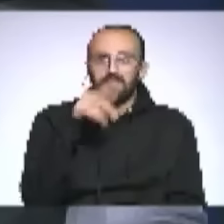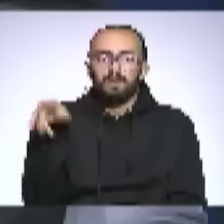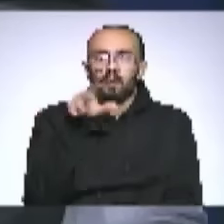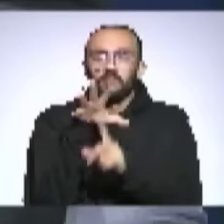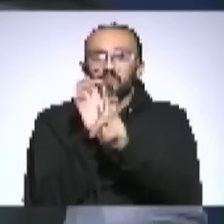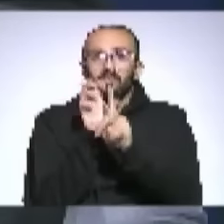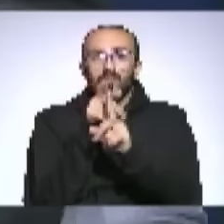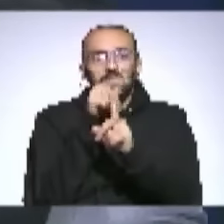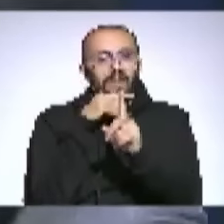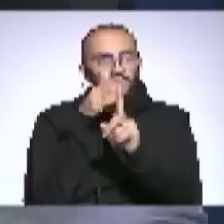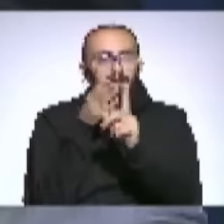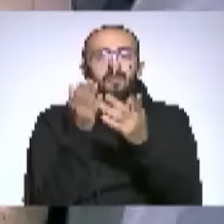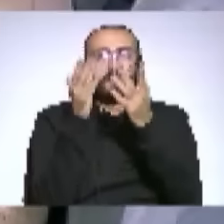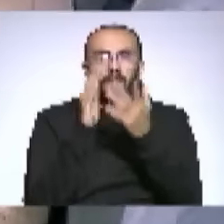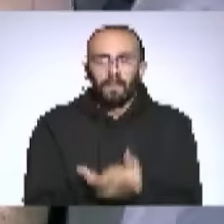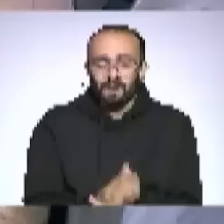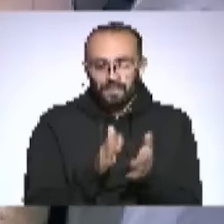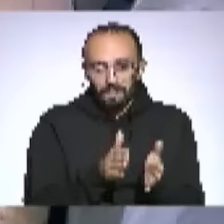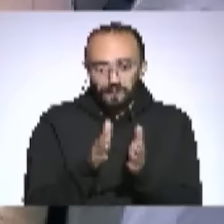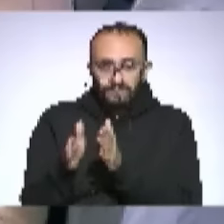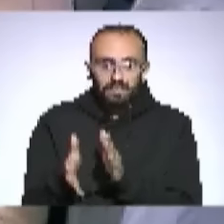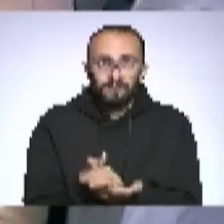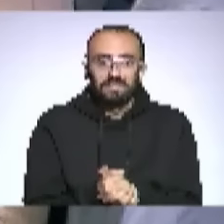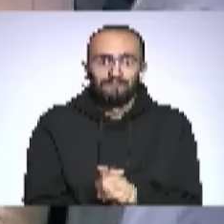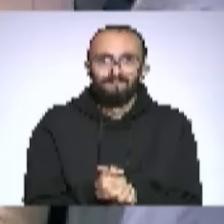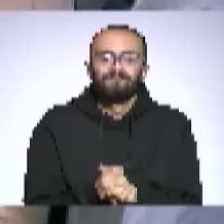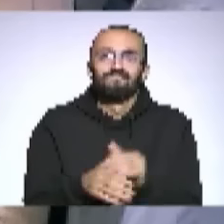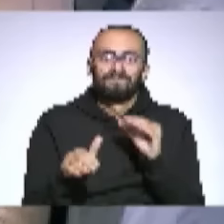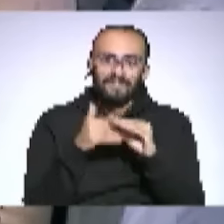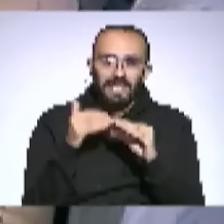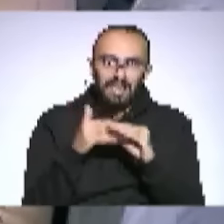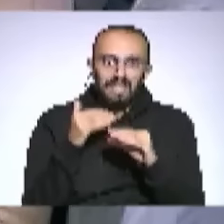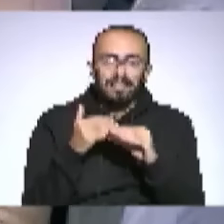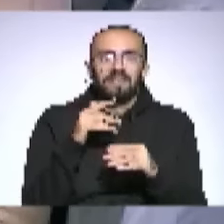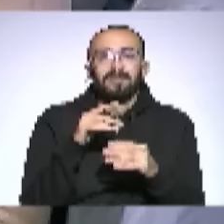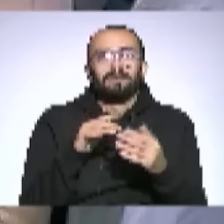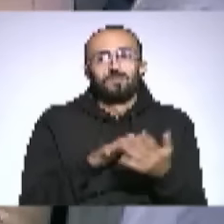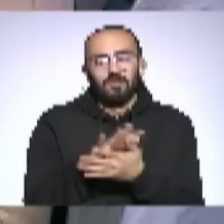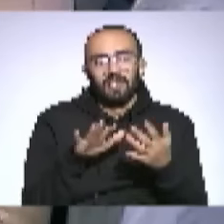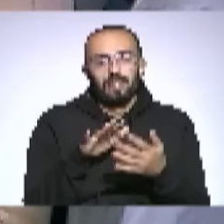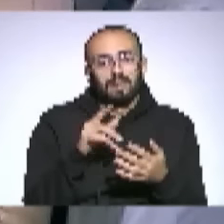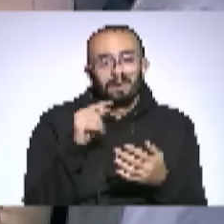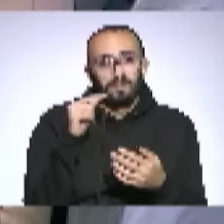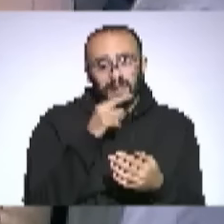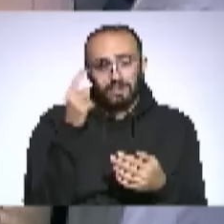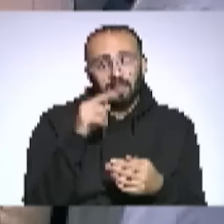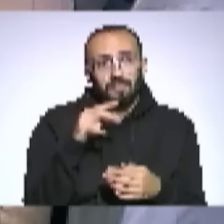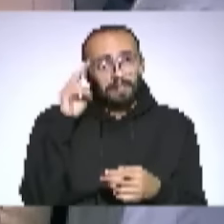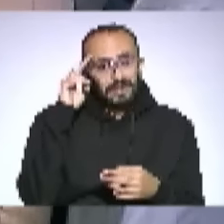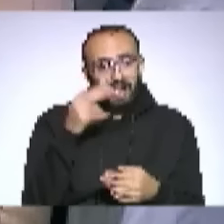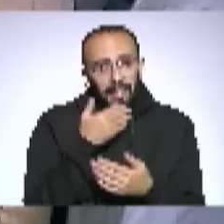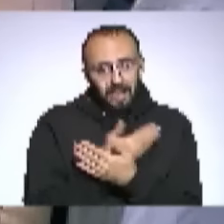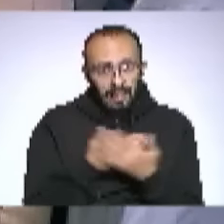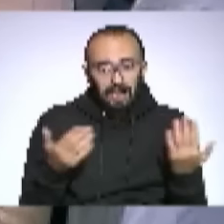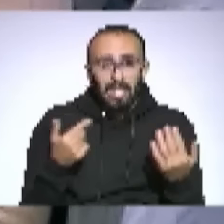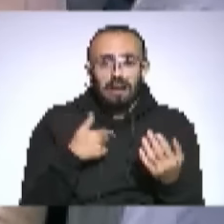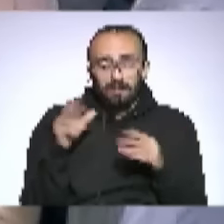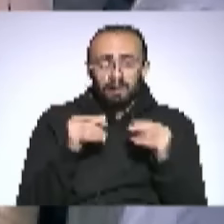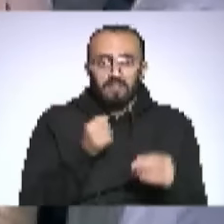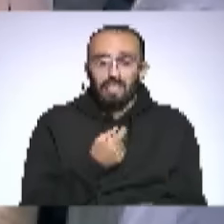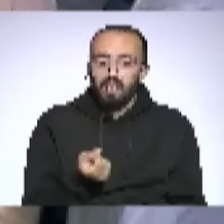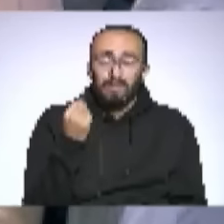اسره مسيحيه امين ا نبدا بقى في الرسائل اللي فيها مشاكل مساء الخير انا حكايه عجيبه انا